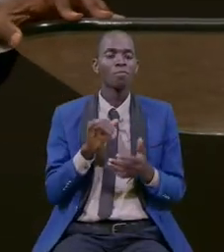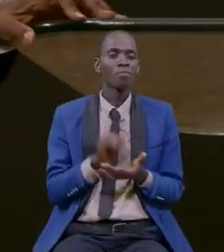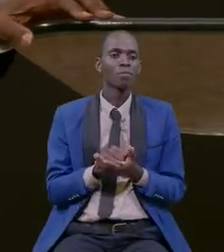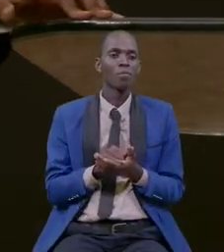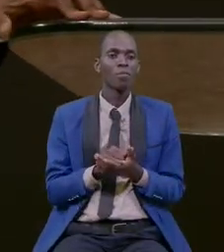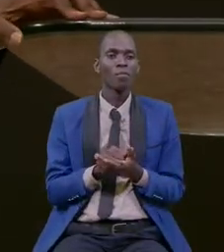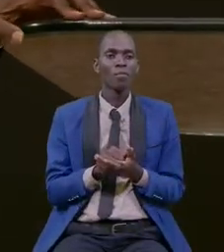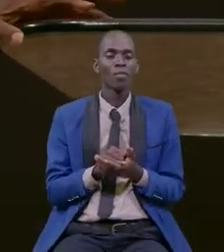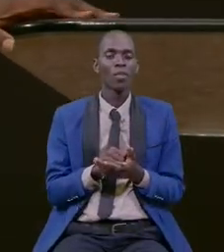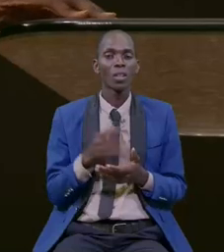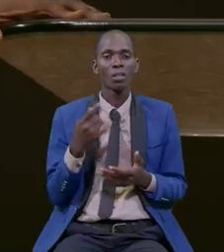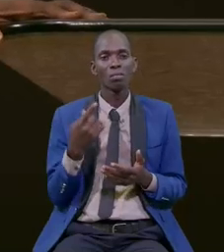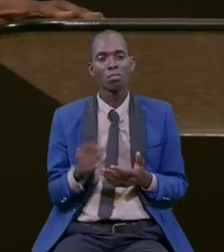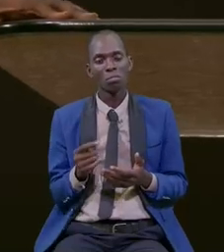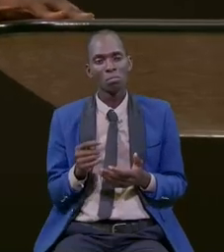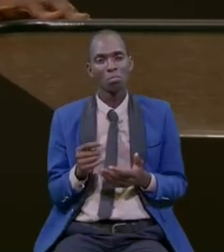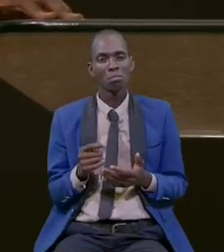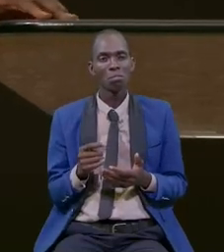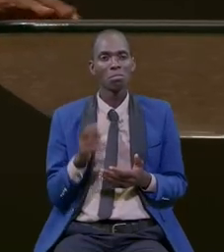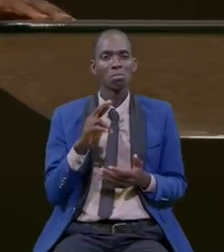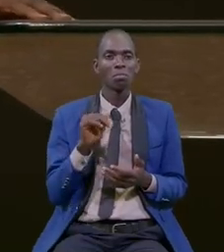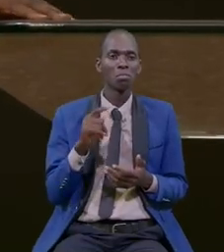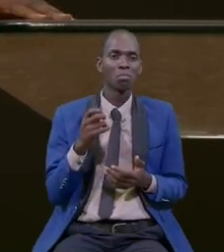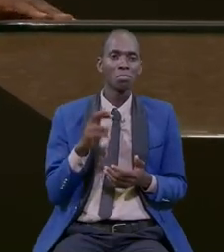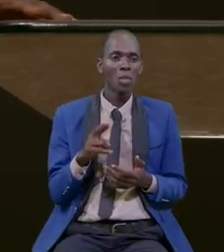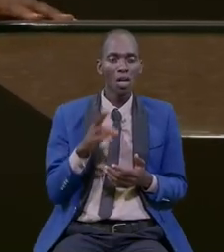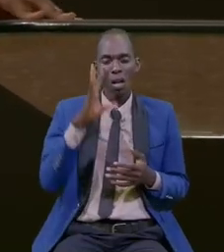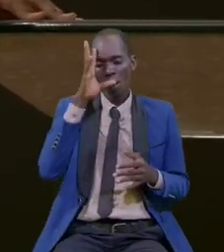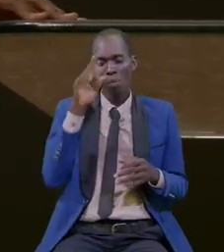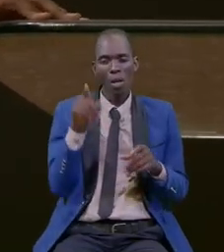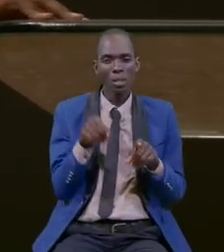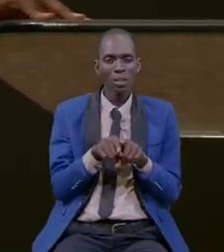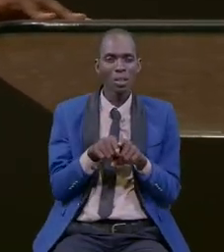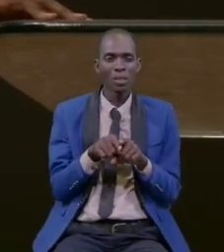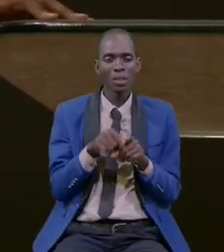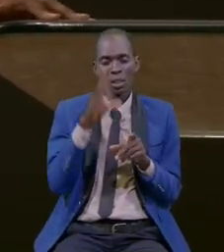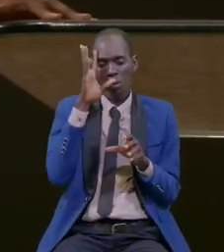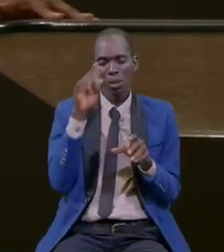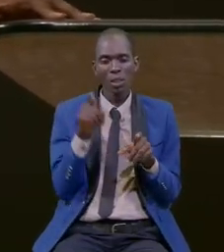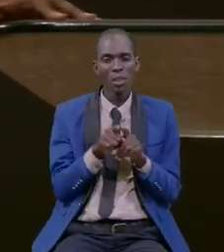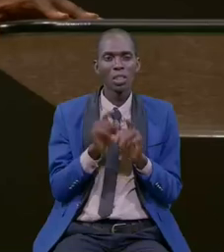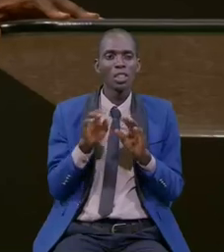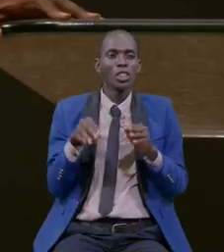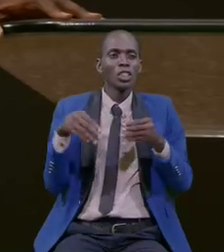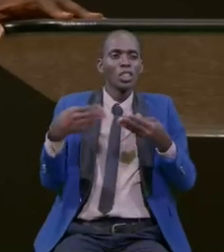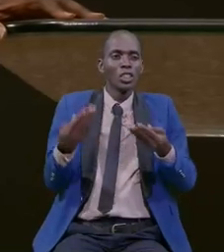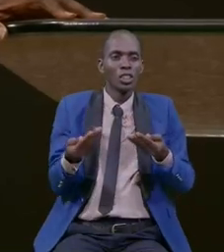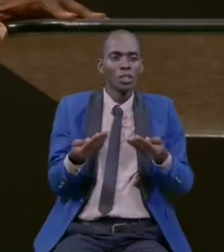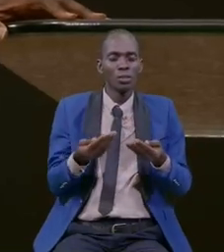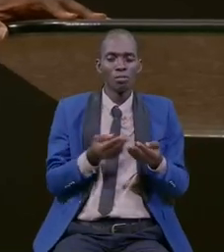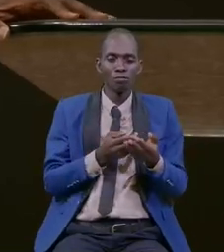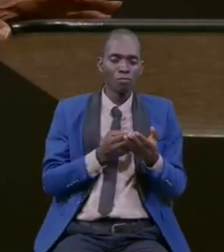pourquoi frères frères appliquez-vous d'autant plus